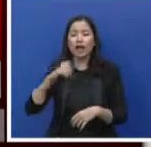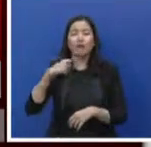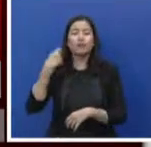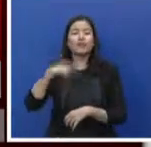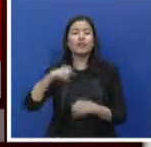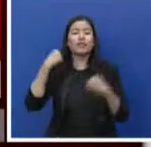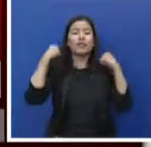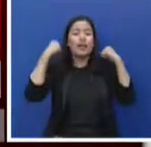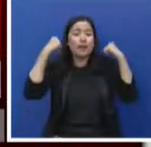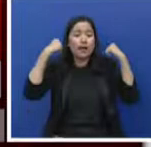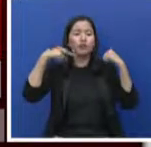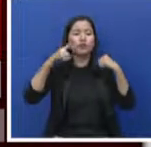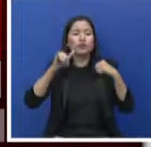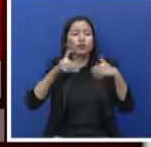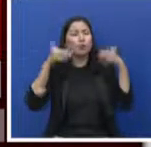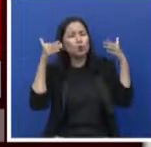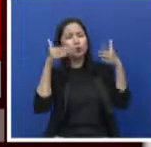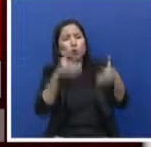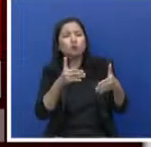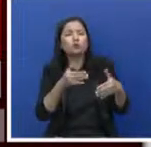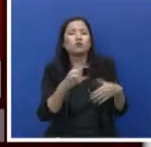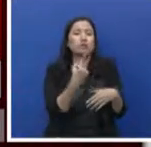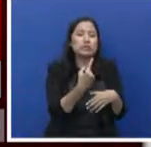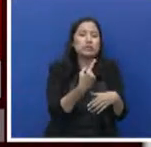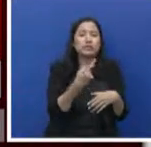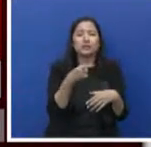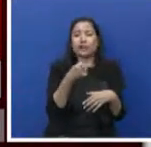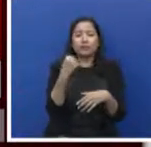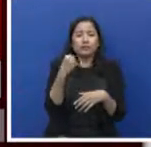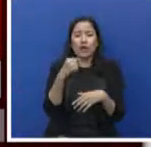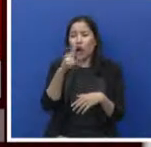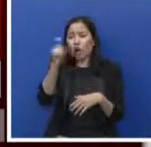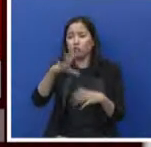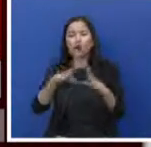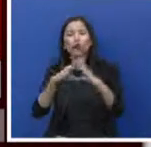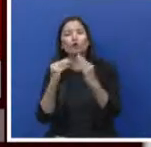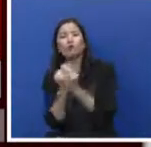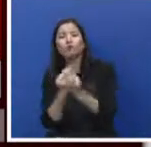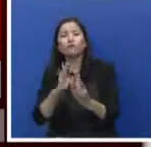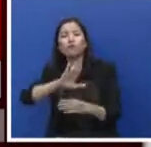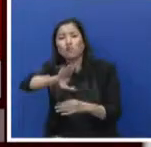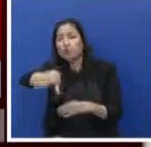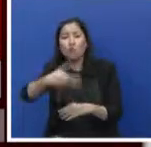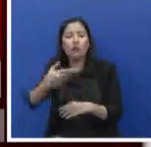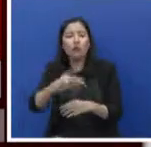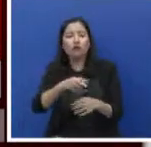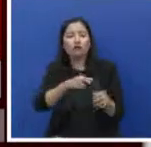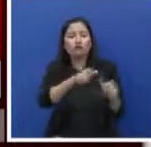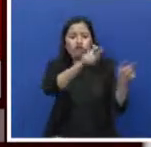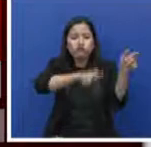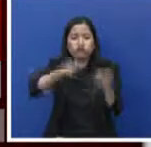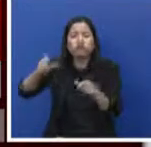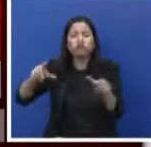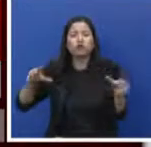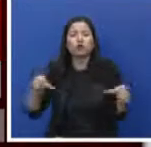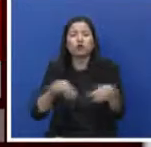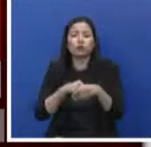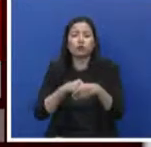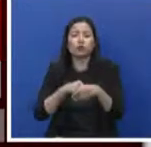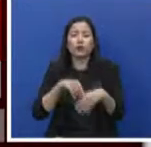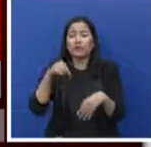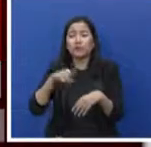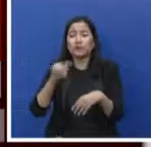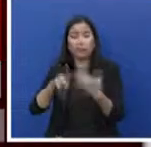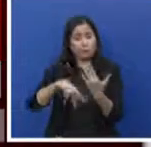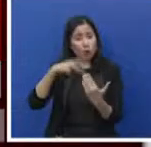Kemenkes nggak bisa eksklusif, harus inklusif dengan semua komponen pemerintah, dan ini juga nggak bisa dalam